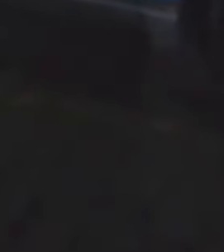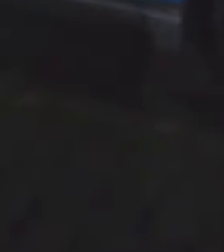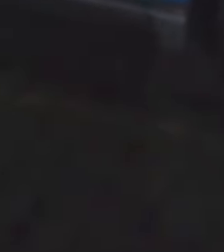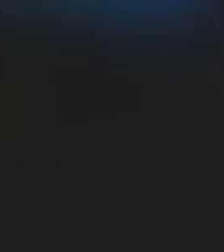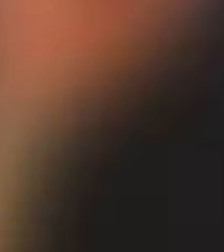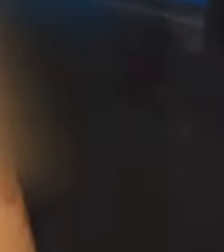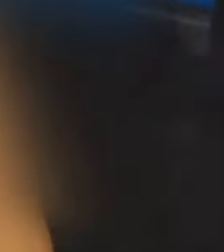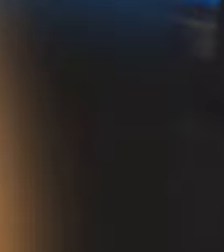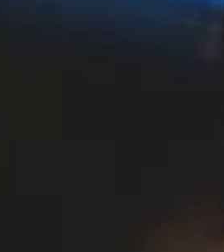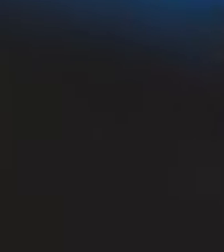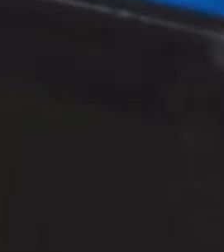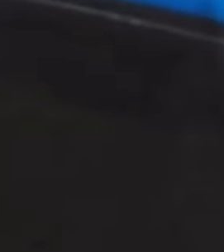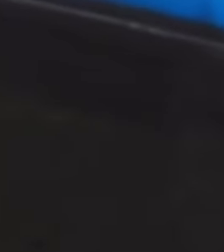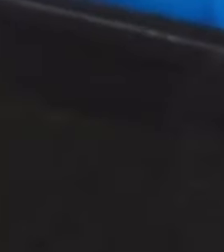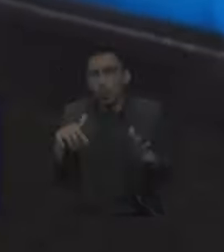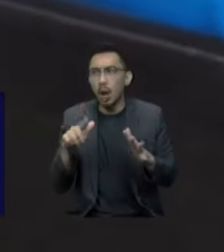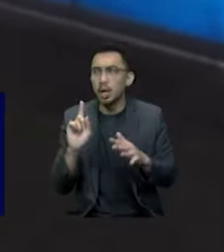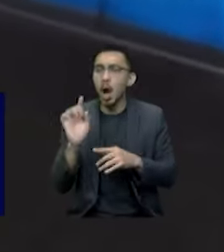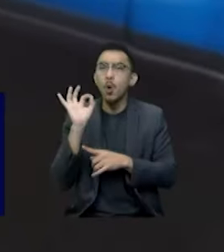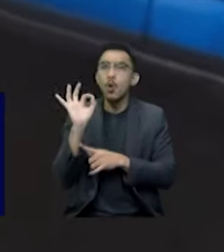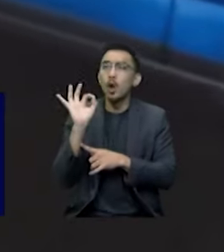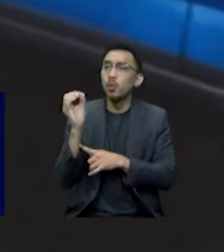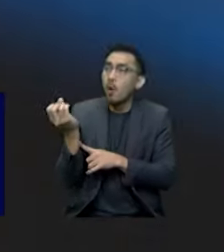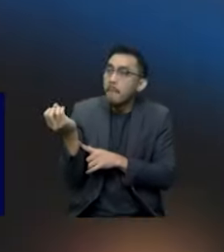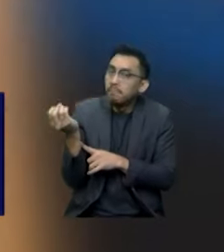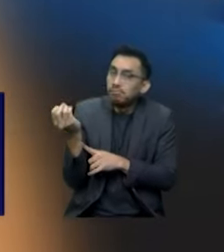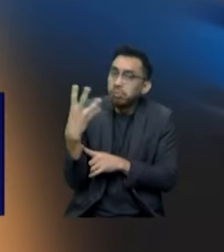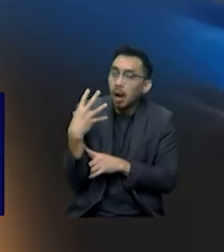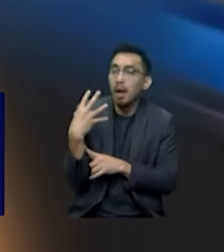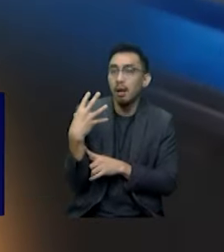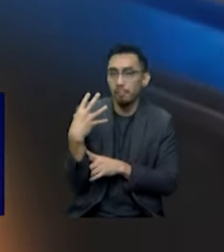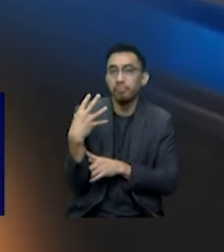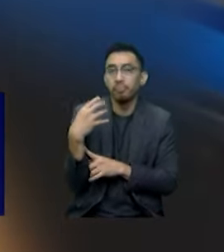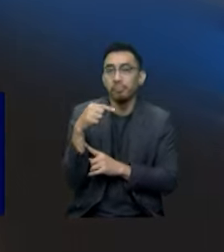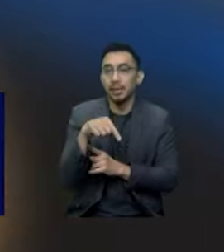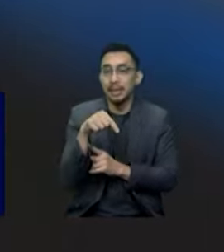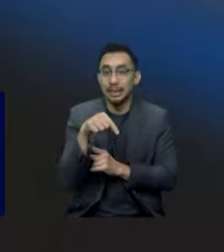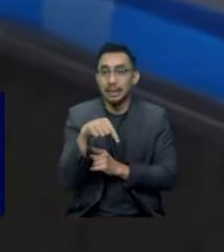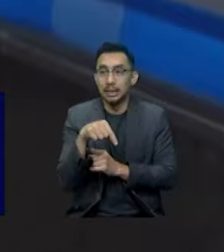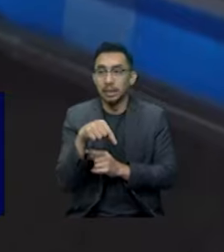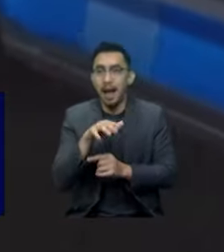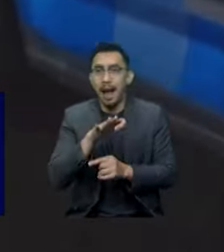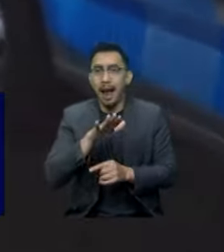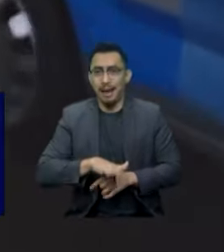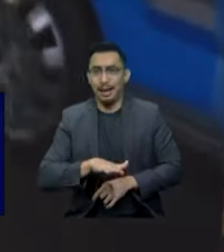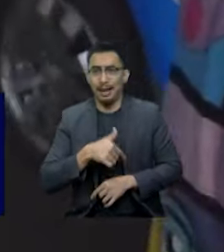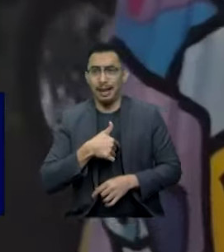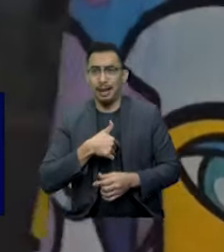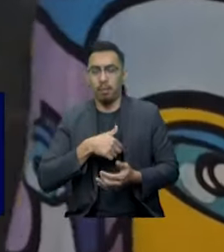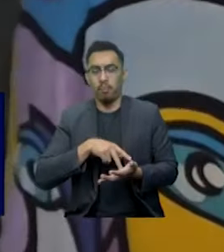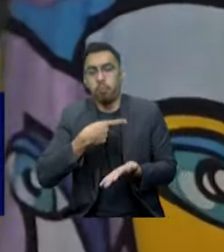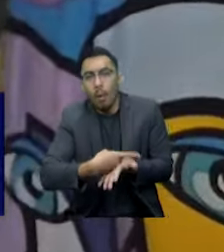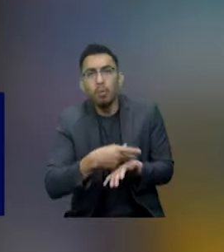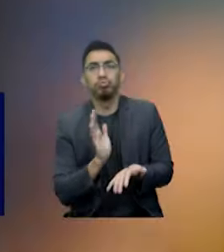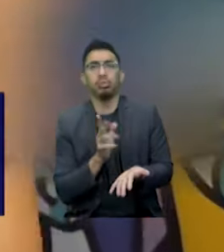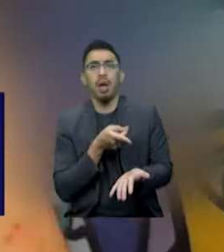tua aku, kena peluru Rio ditembak polisi itu, katanya. Aku nggak tahu juga, makanya aku tengok. Katanya udah tiba-tiba dari PSD. Makanya aku